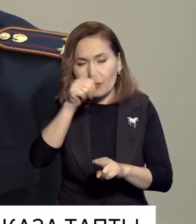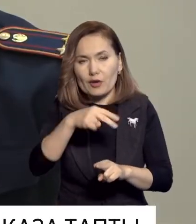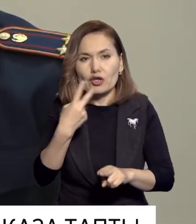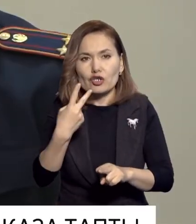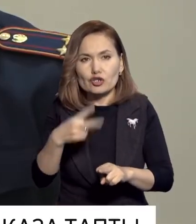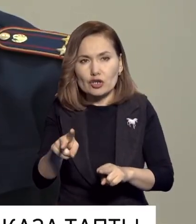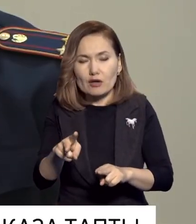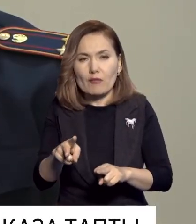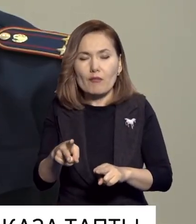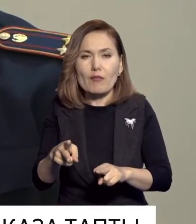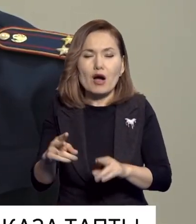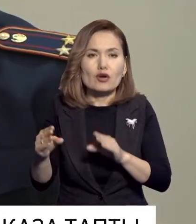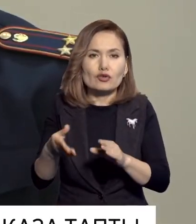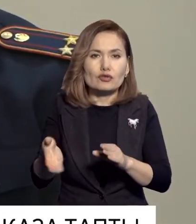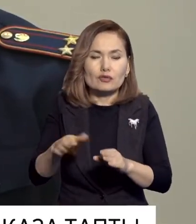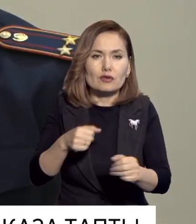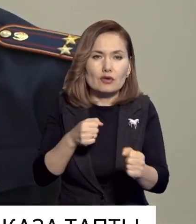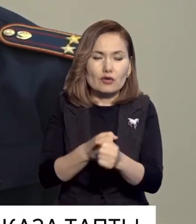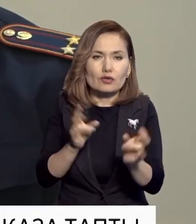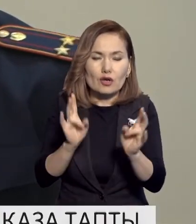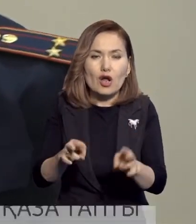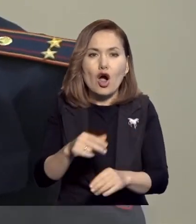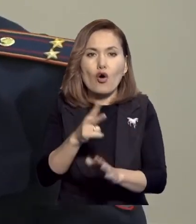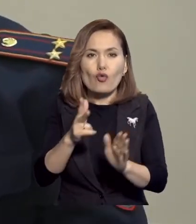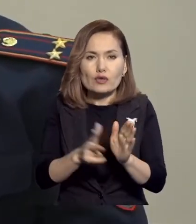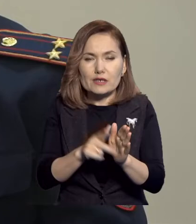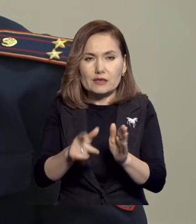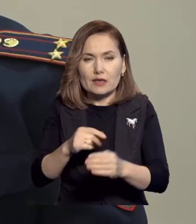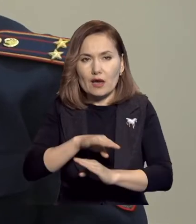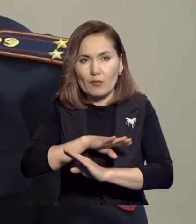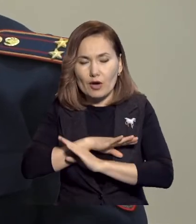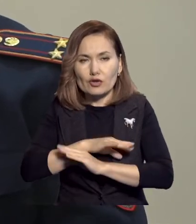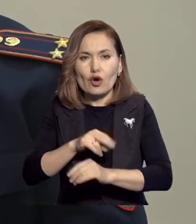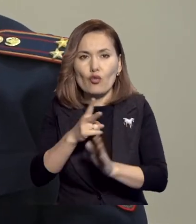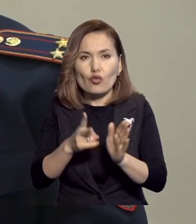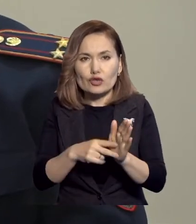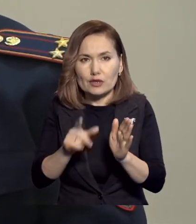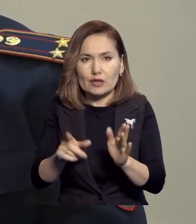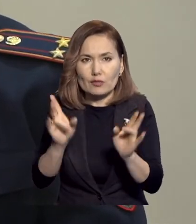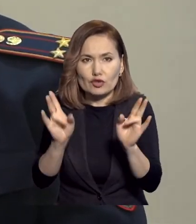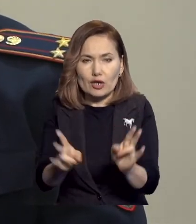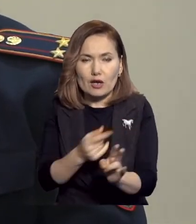тіркеліп, 18 қаза тауып, 37 жарақат алған.